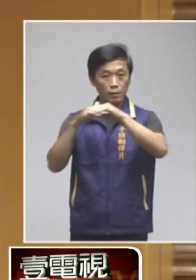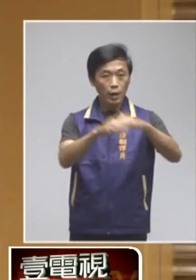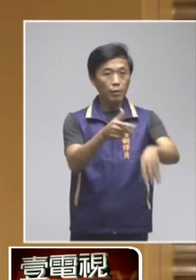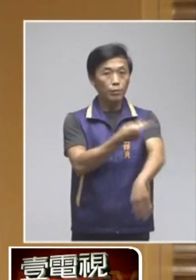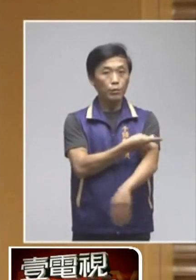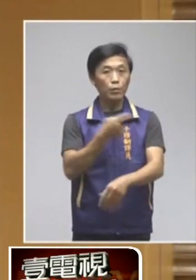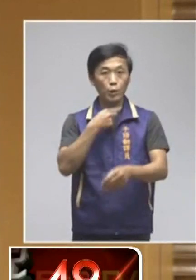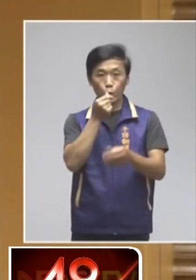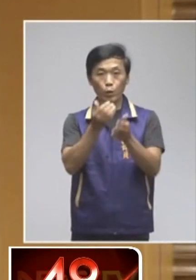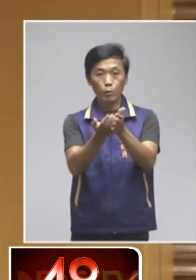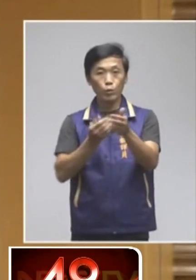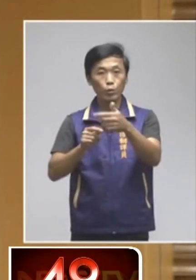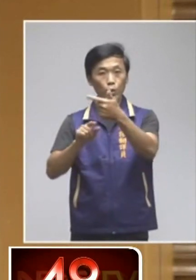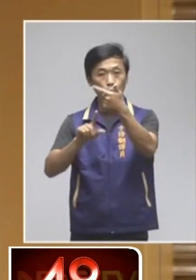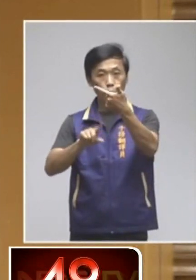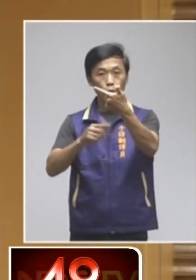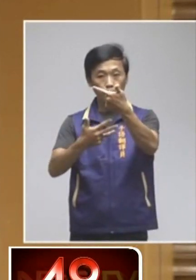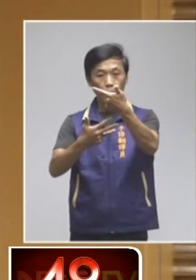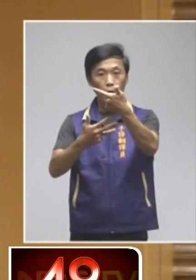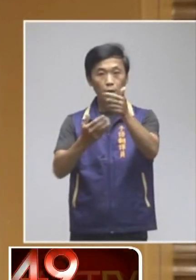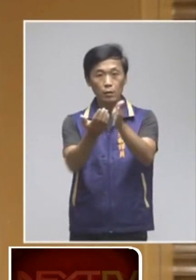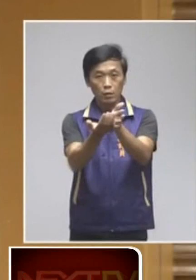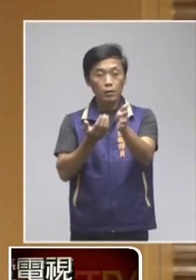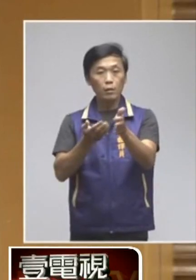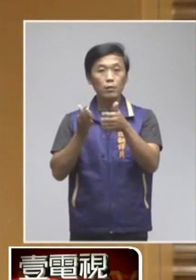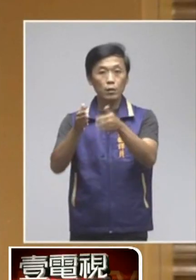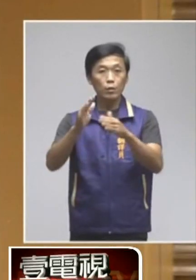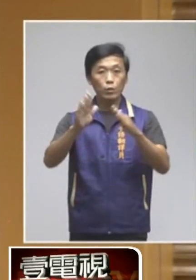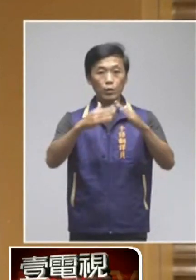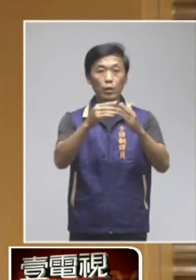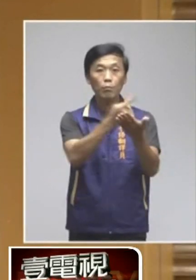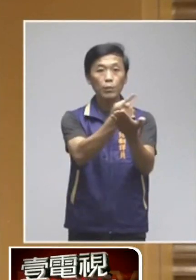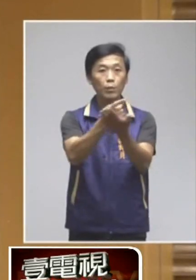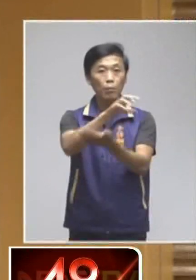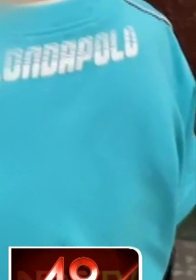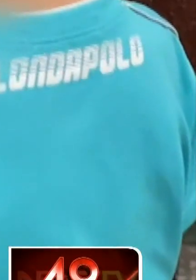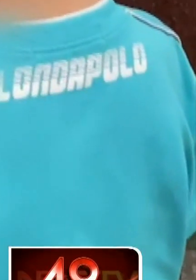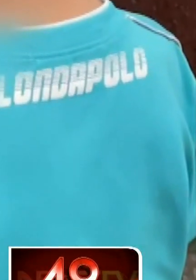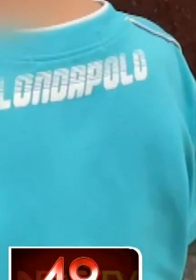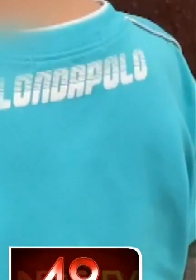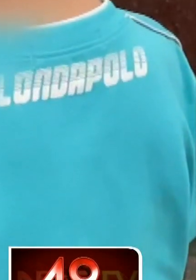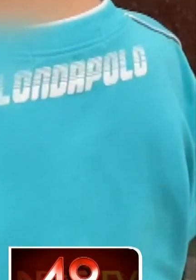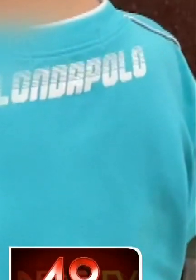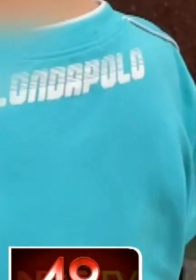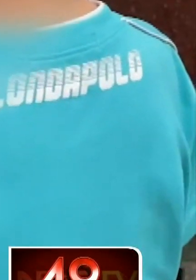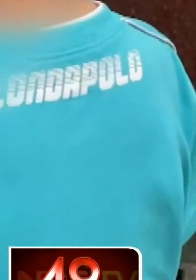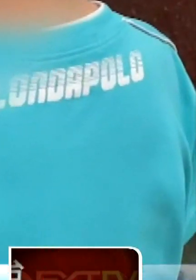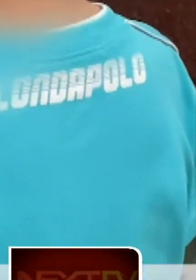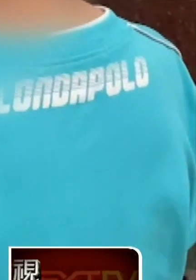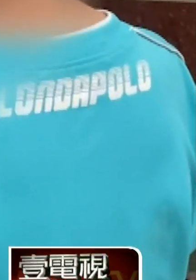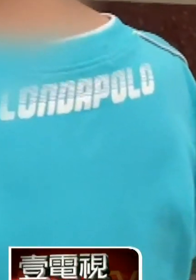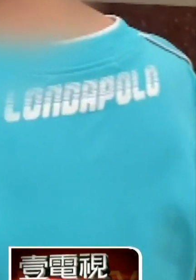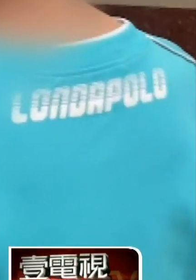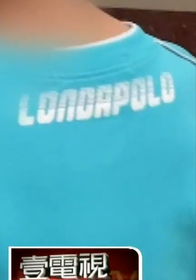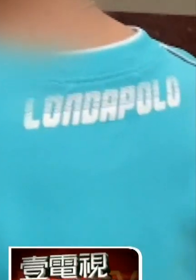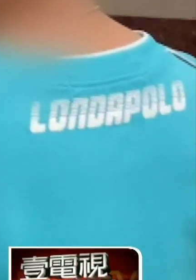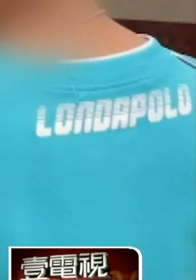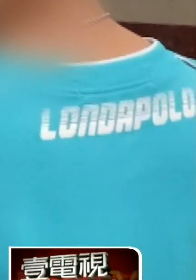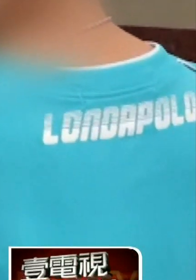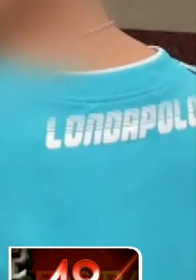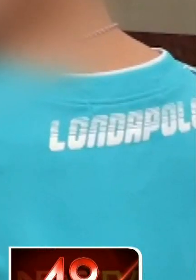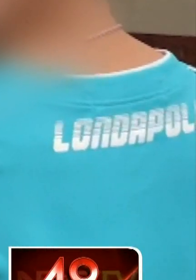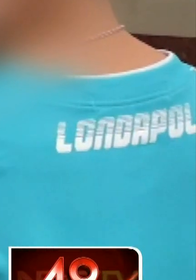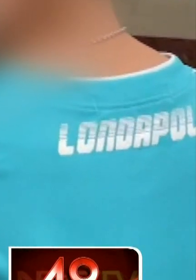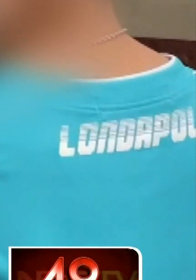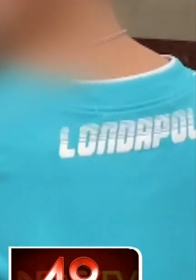到6月8号，我们6月8号前会把所有的学校安排施打完毕。 全台疫情严峻，陈其迈更劝家长别再选